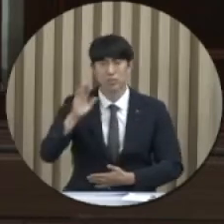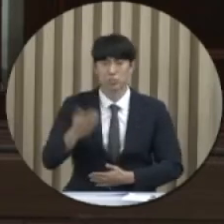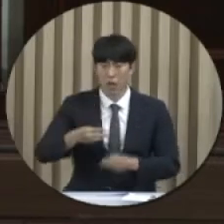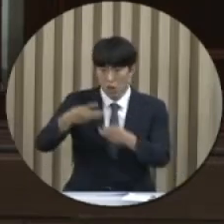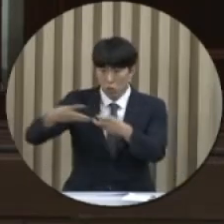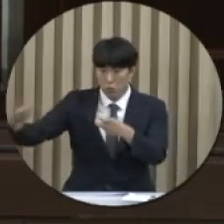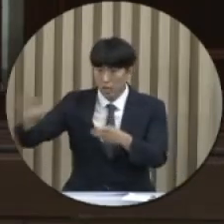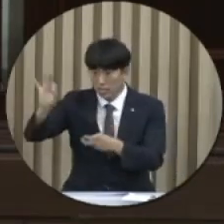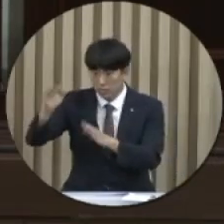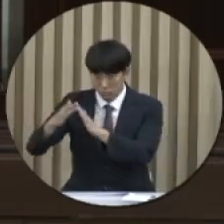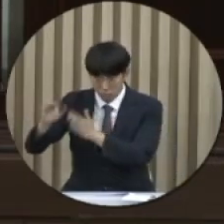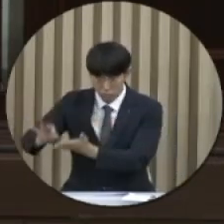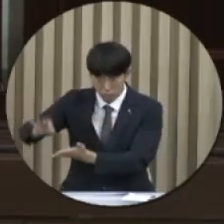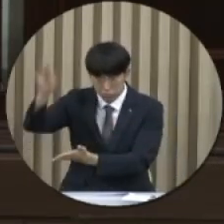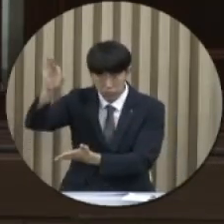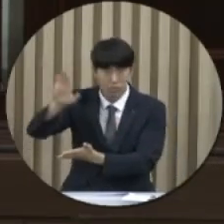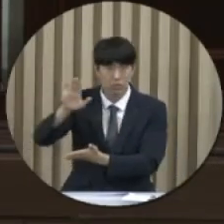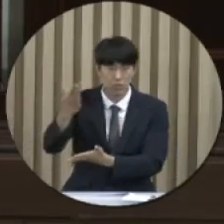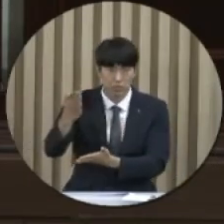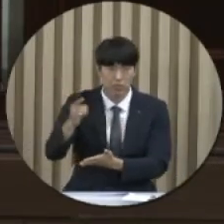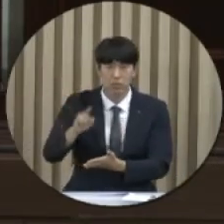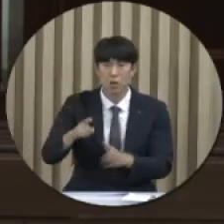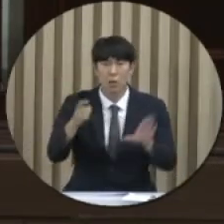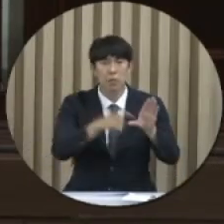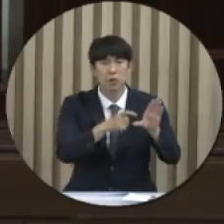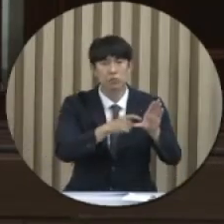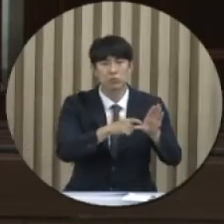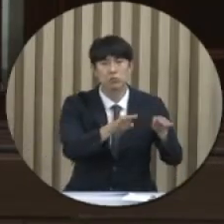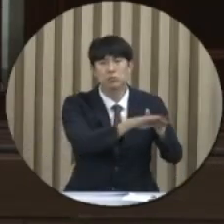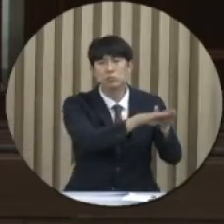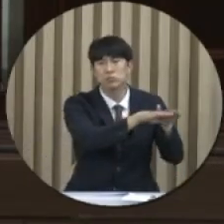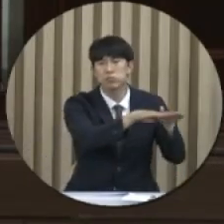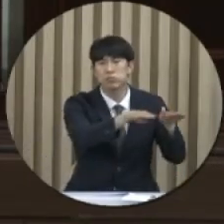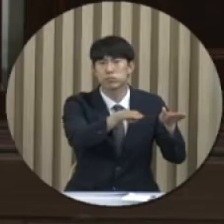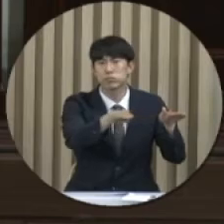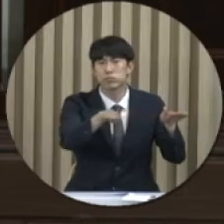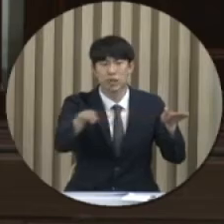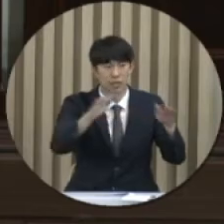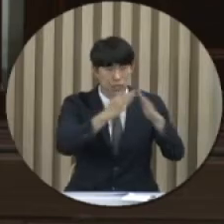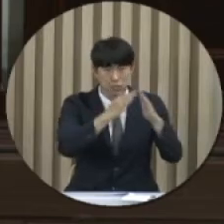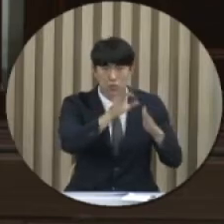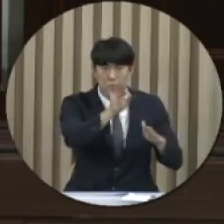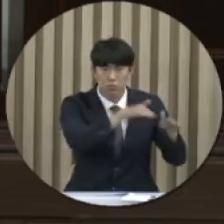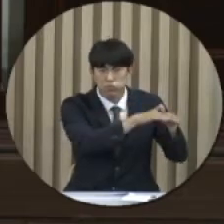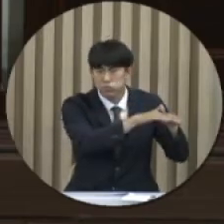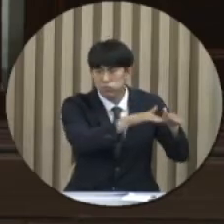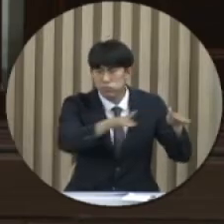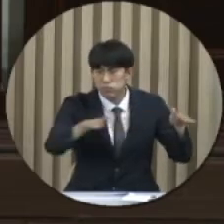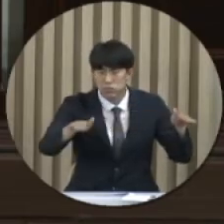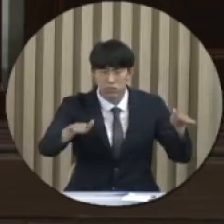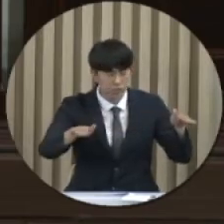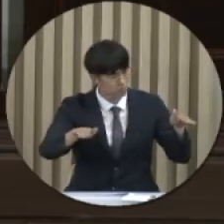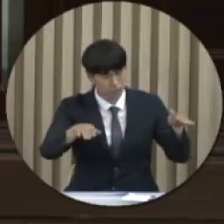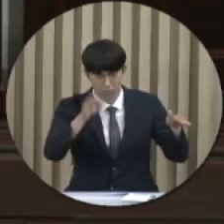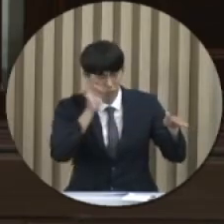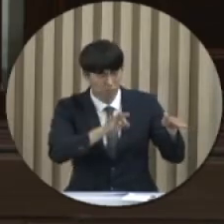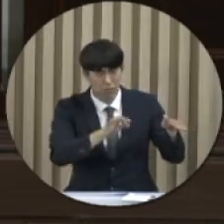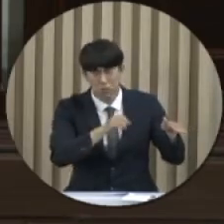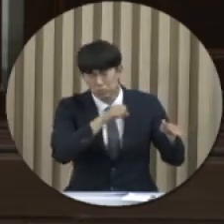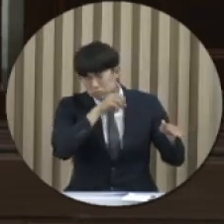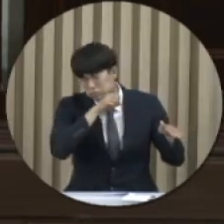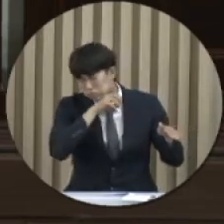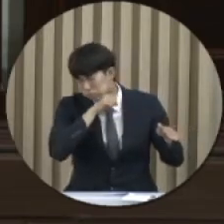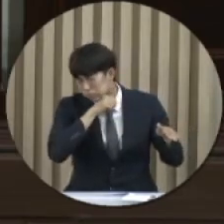동탄의 집값 상승에 비해 요지부동으로 크게 움직이지 않는 병점 지역의 부동산 가격을 바라보며 원망의